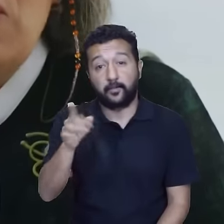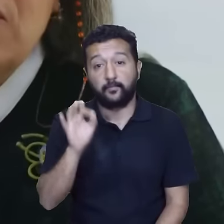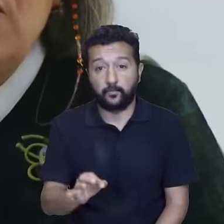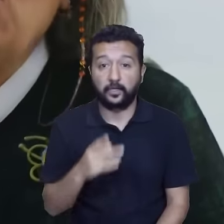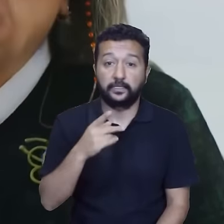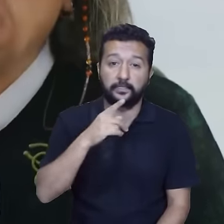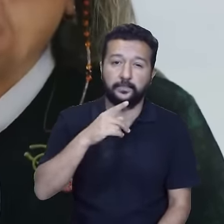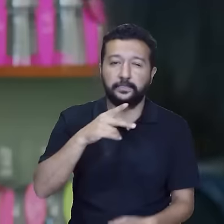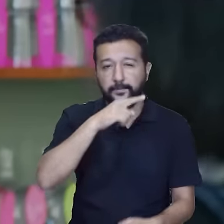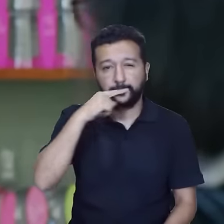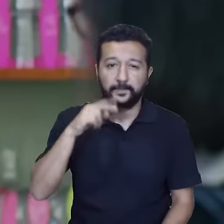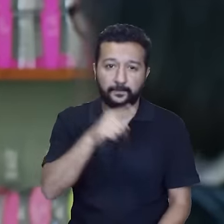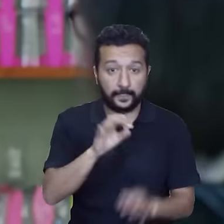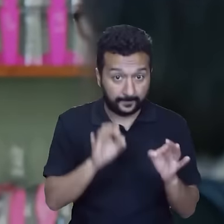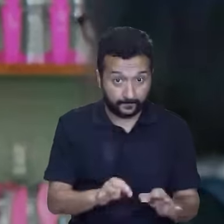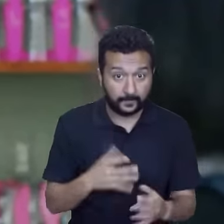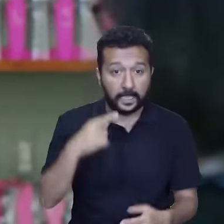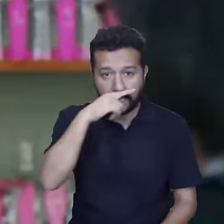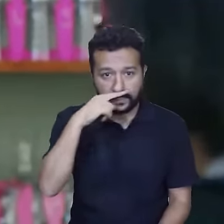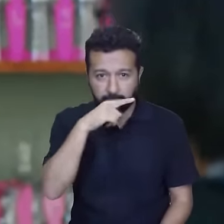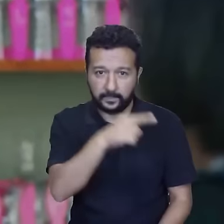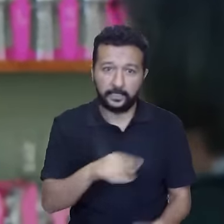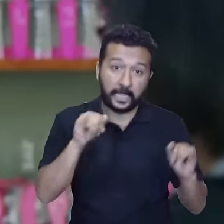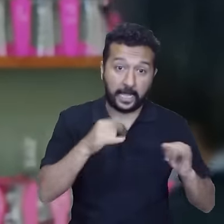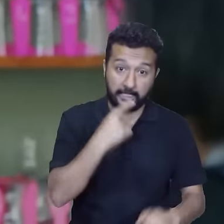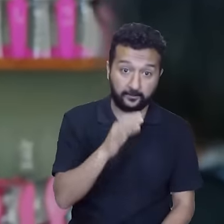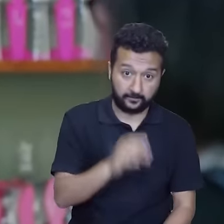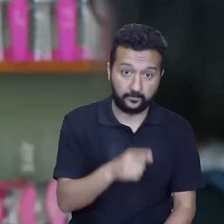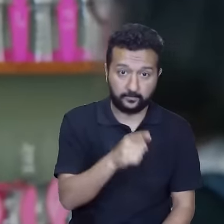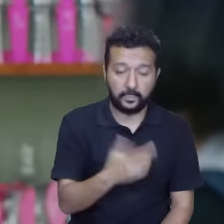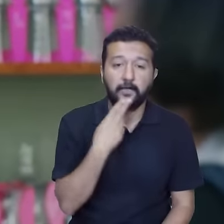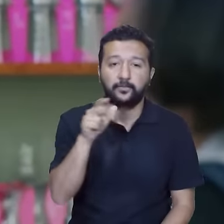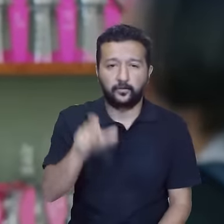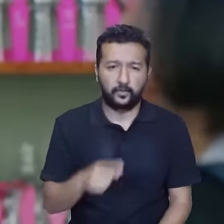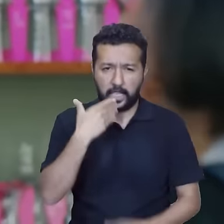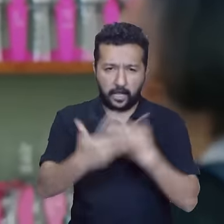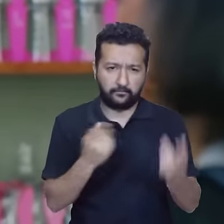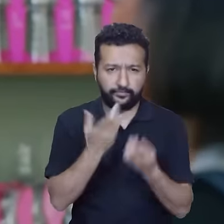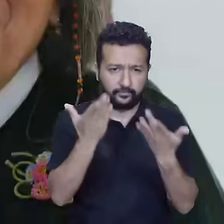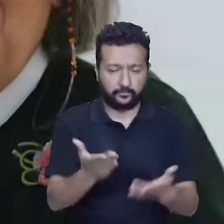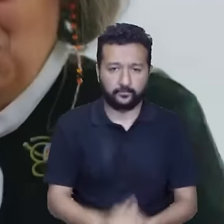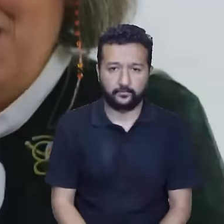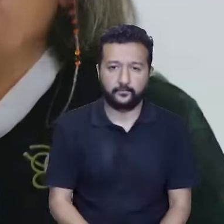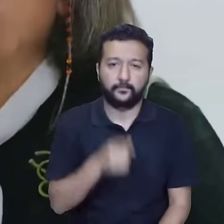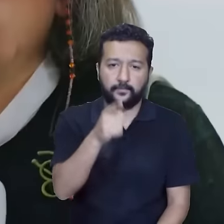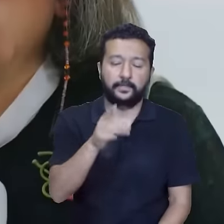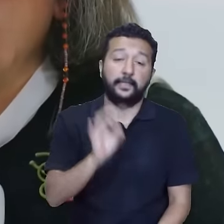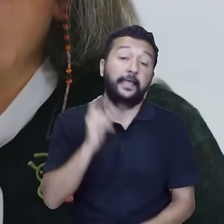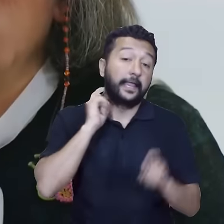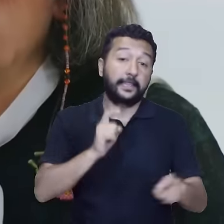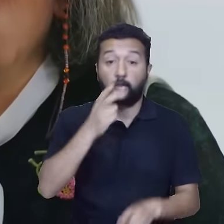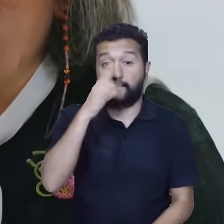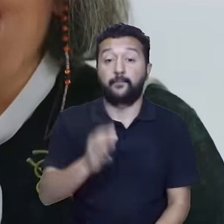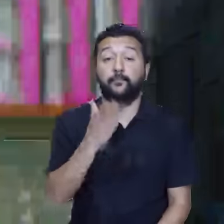ama böyle kızıla çalıyordu. Ha, Esmer'le de halay çekiyordu diyorsun yani. Ablacığım o nasıl bir tarif öyle ya? Ayol sen de